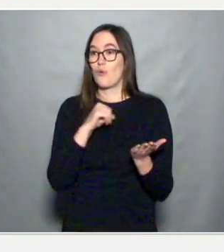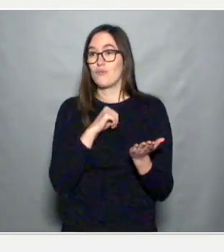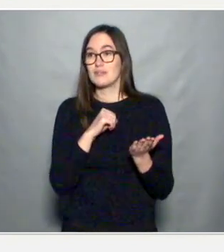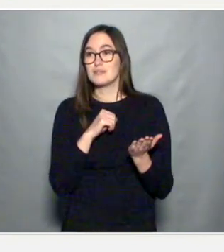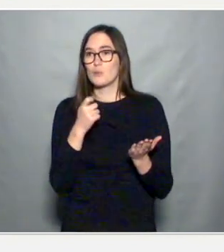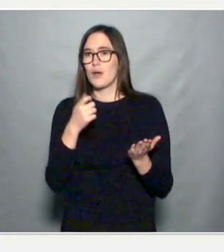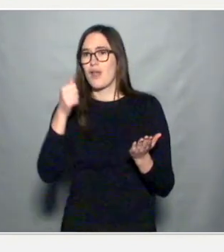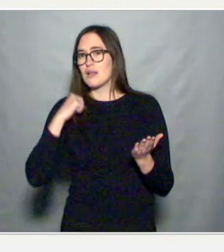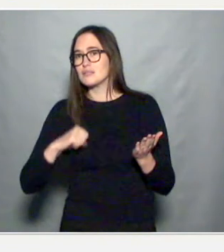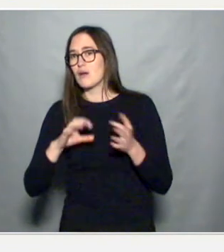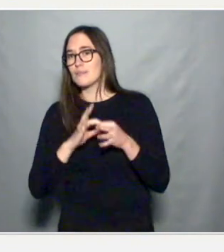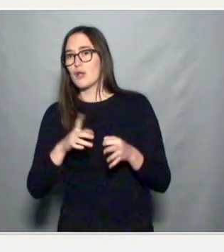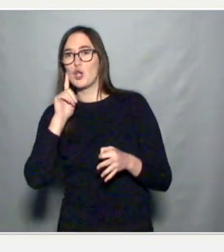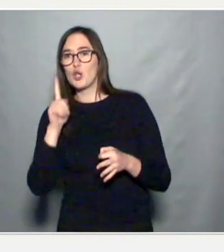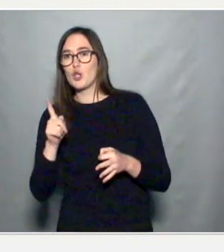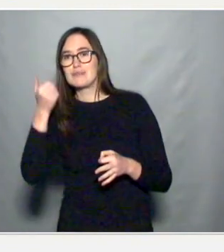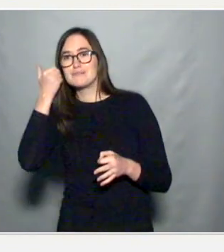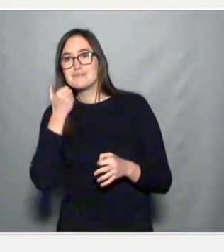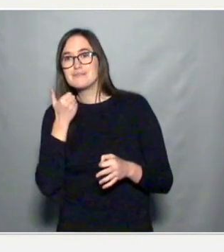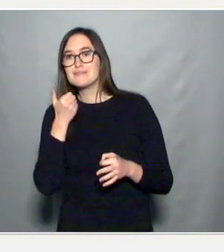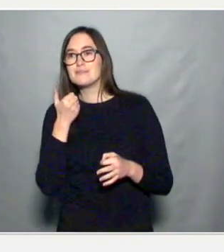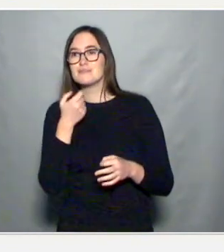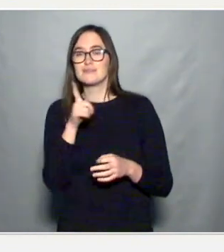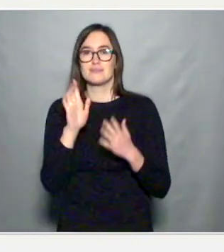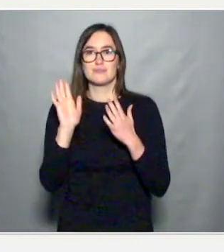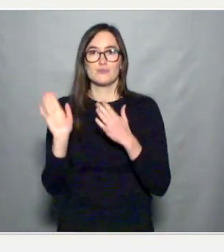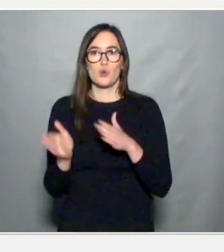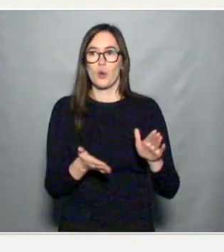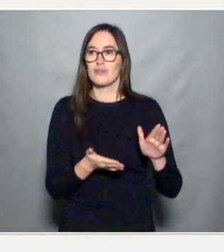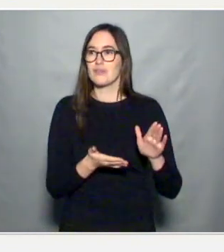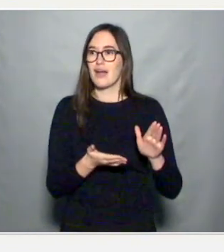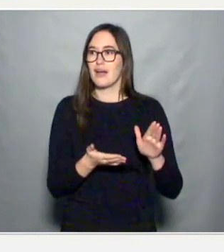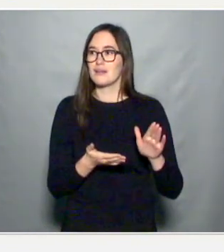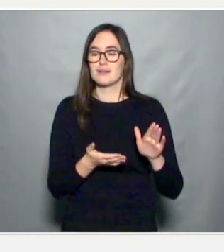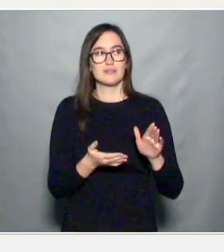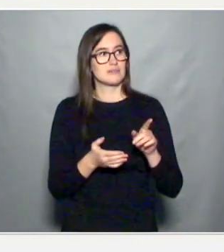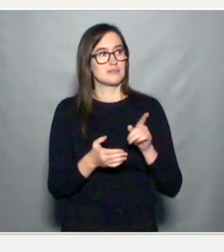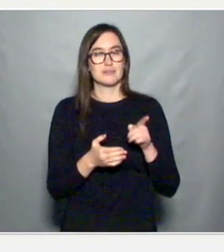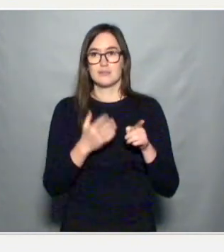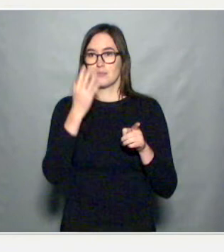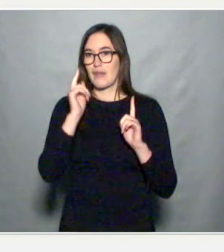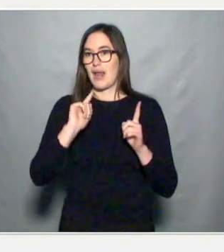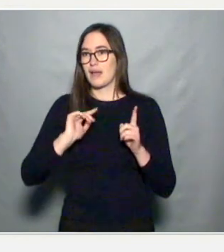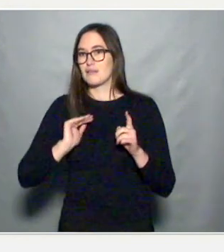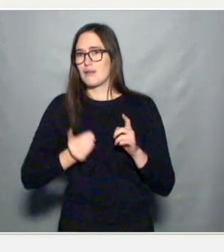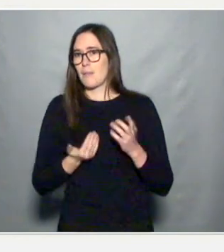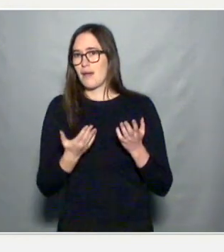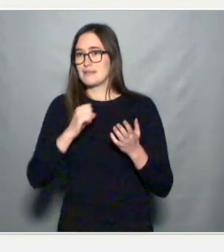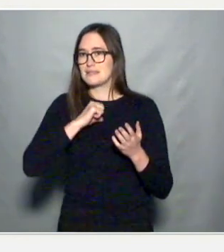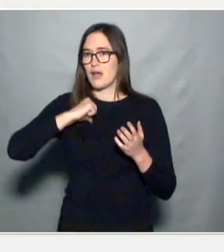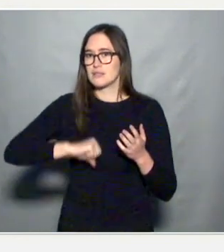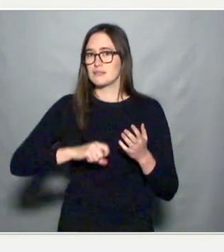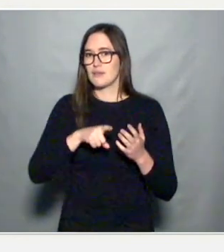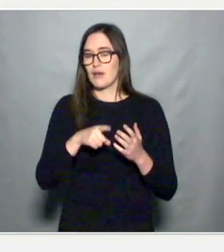ansvarig för ljudet nu så skulle jag vilja be honom eller henne att vara beredd. För att det kan vara ganska hög volym på